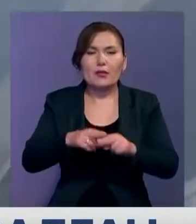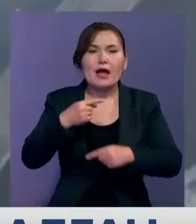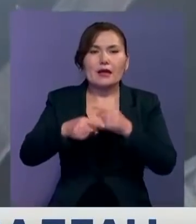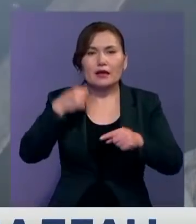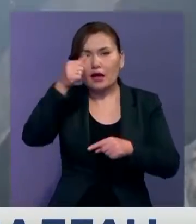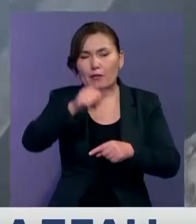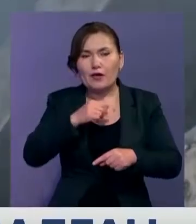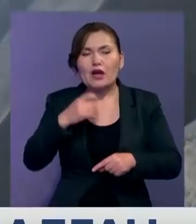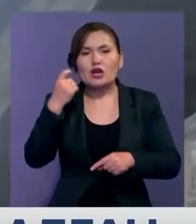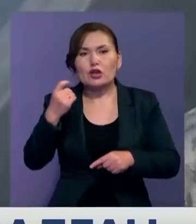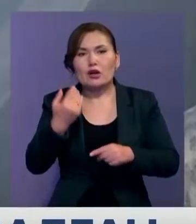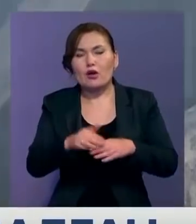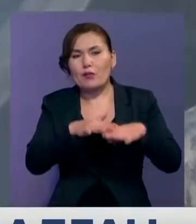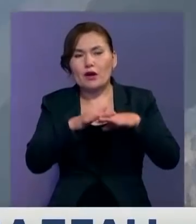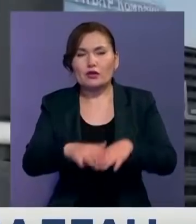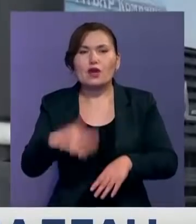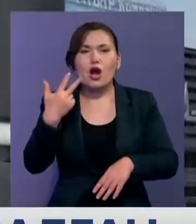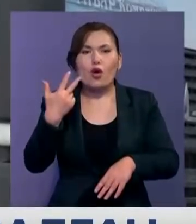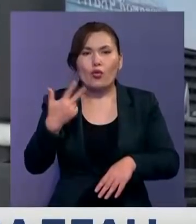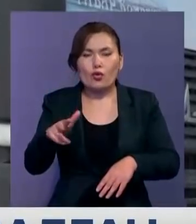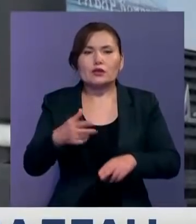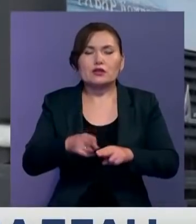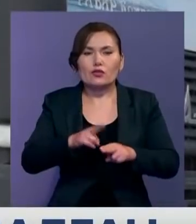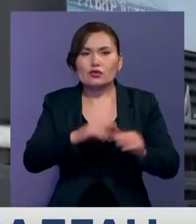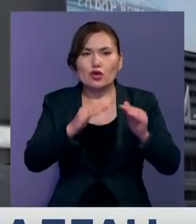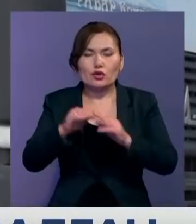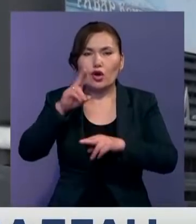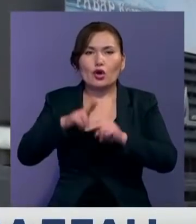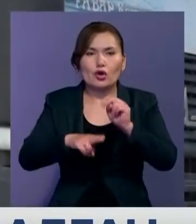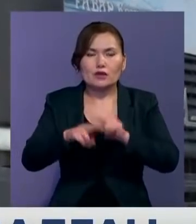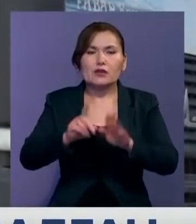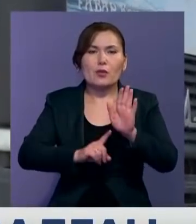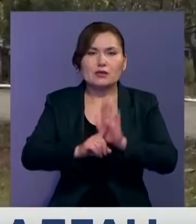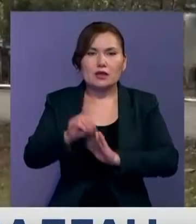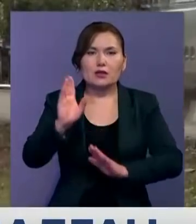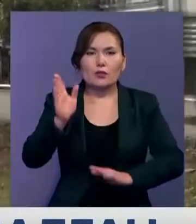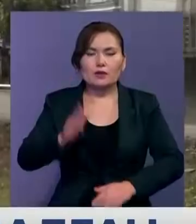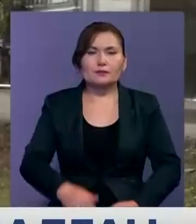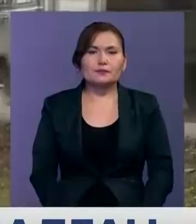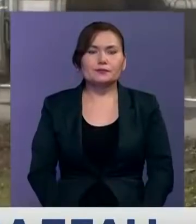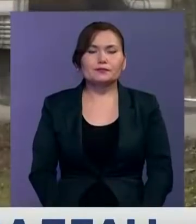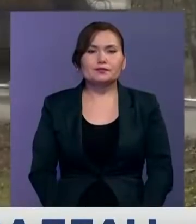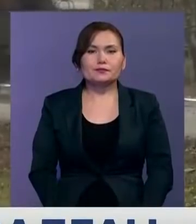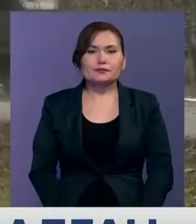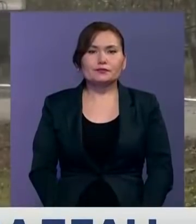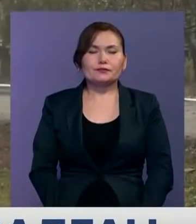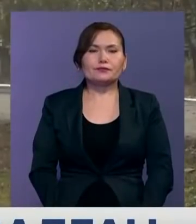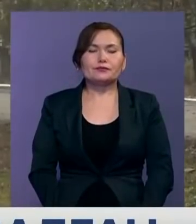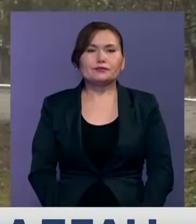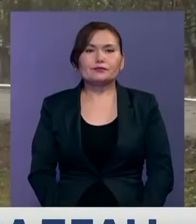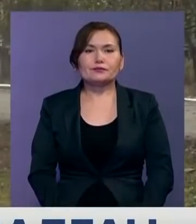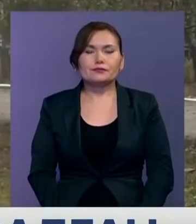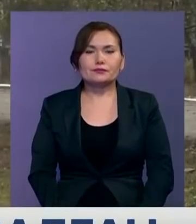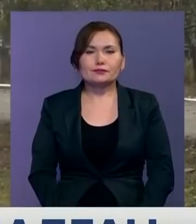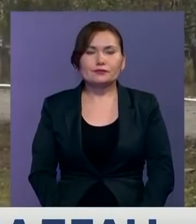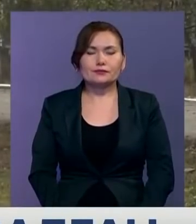жылы шаруашылық есебінен мұнда 30 баспананың құрылысы басталмақ. Самат Қайырденұлы, Нұргүл Ахметова, Төлеген Иманов, солтүстік Қазақстан